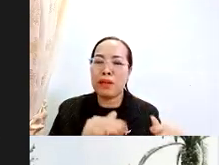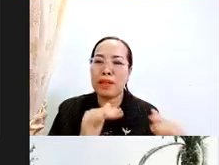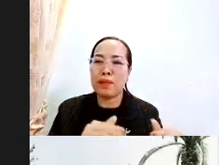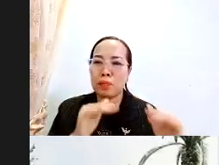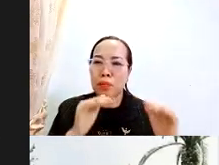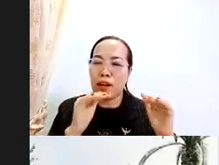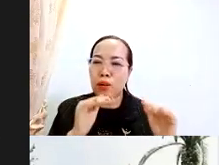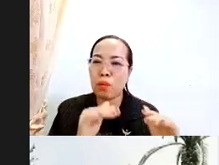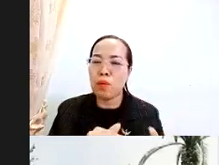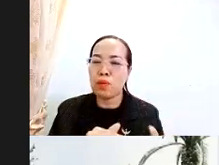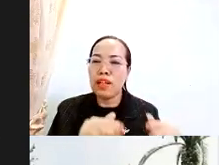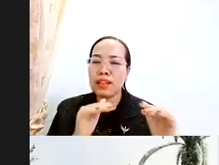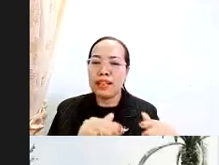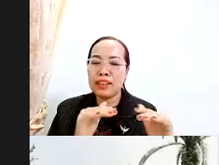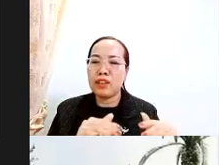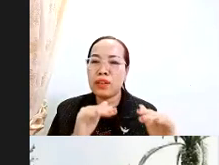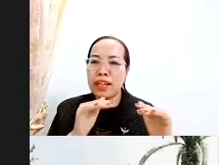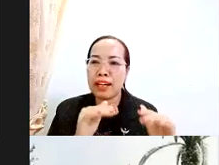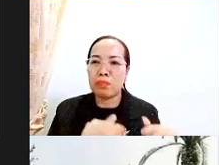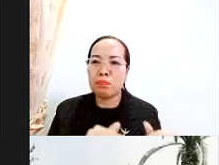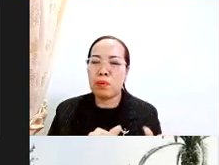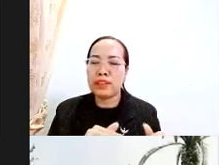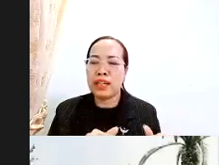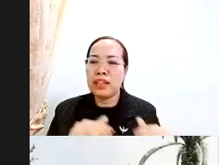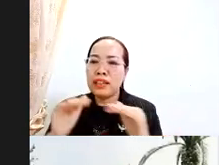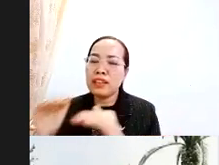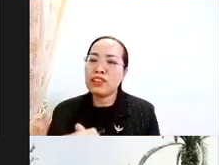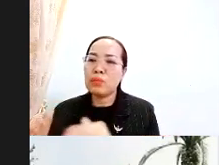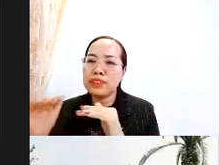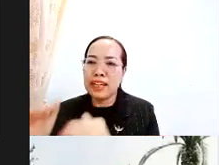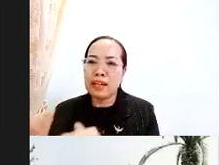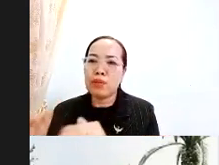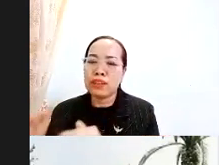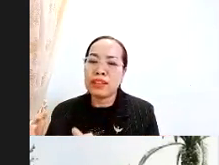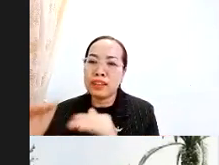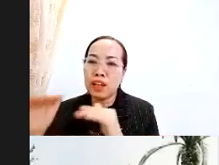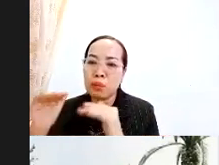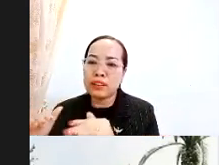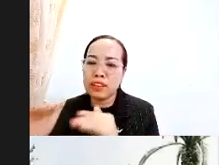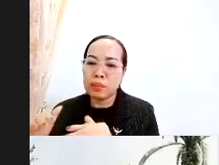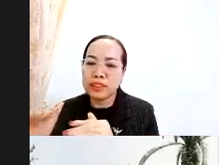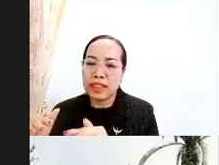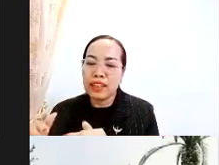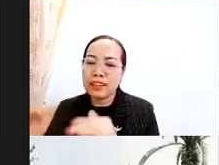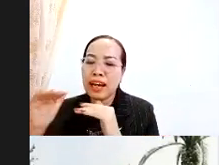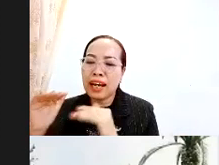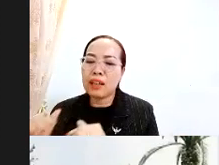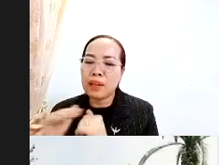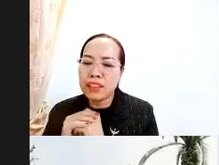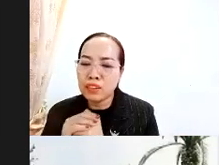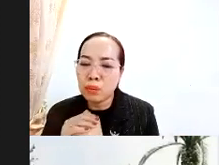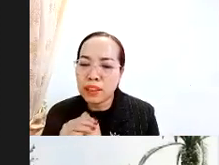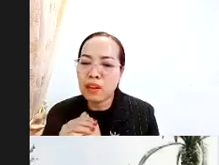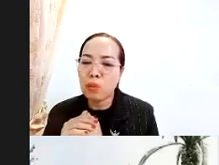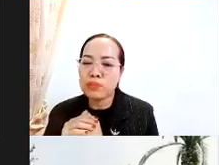mà prapraplatapakrupmok đại nội không kê hạt còn bỏ cha nếu nhom nhám rót ngay đôi mình sẽ xong chạy tha hết ấy